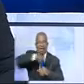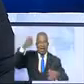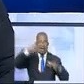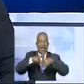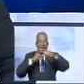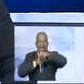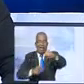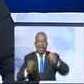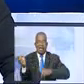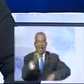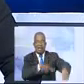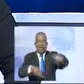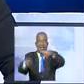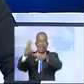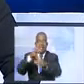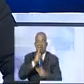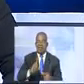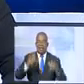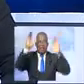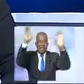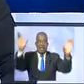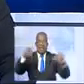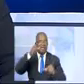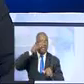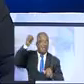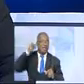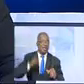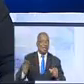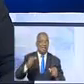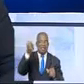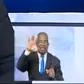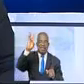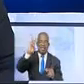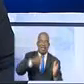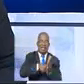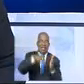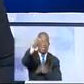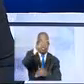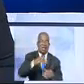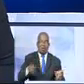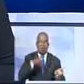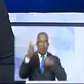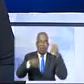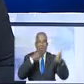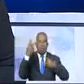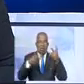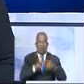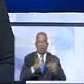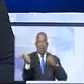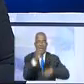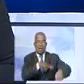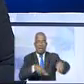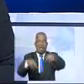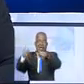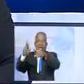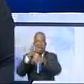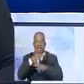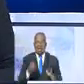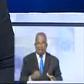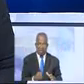sécurité routière a été célébrée hier 16 novembre. Cette troisième édition s'articule autour du thème « La route, un espace